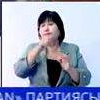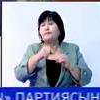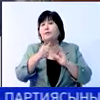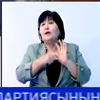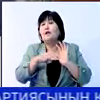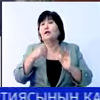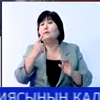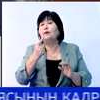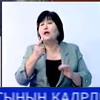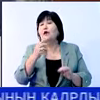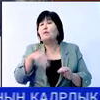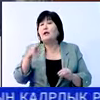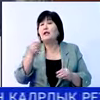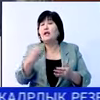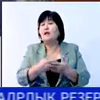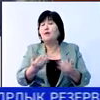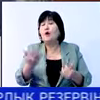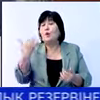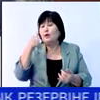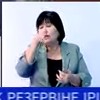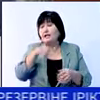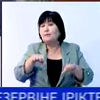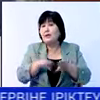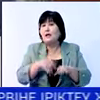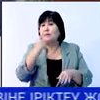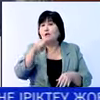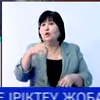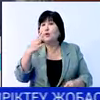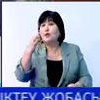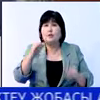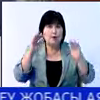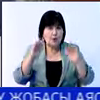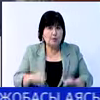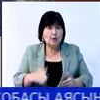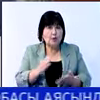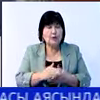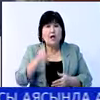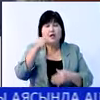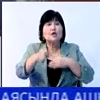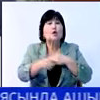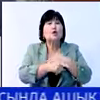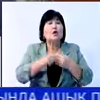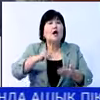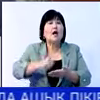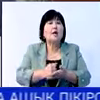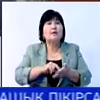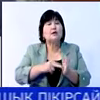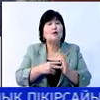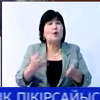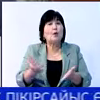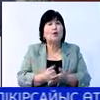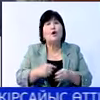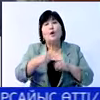теңге инвестиция тартылып, өткен жылдың есептік кезеңімен салыстырғанда 1,4 есеге төмендеп отыр. Жыл соңына дейін бекітілген межеге қол жеткізу